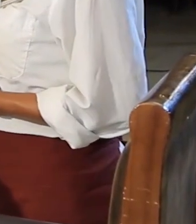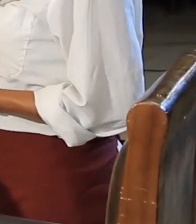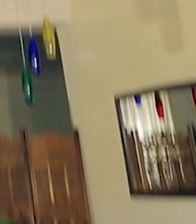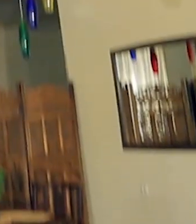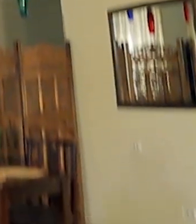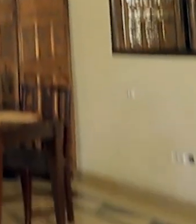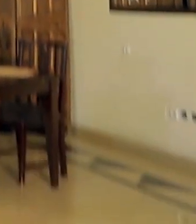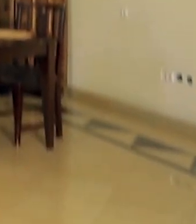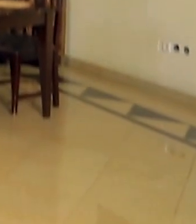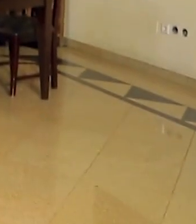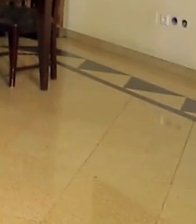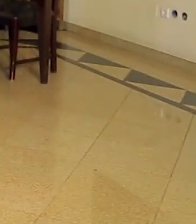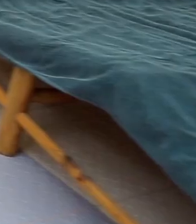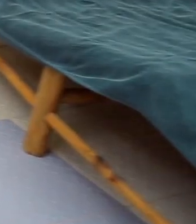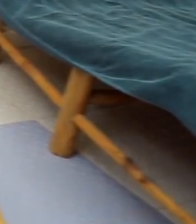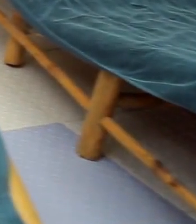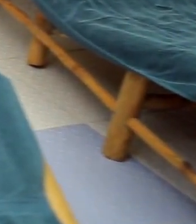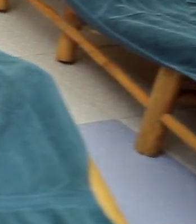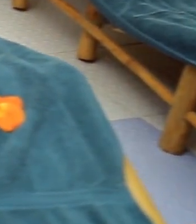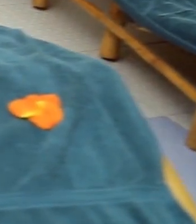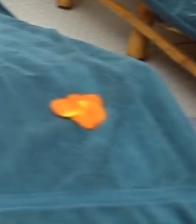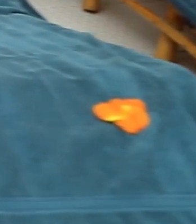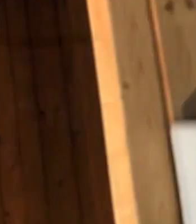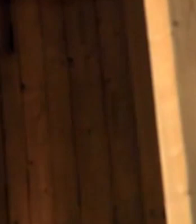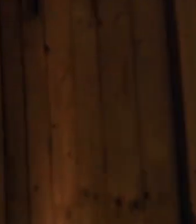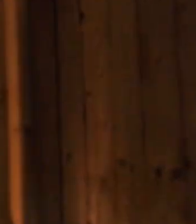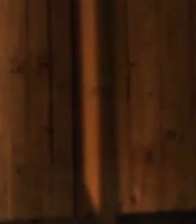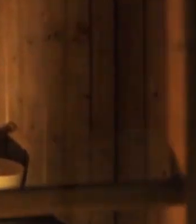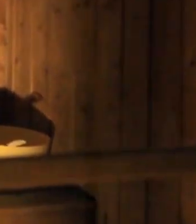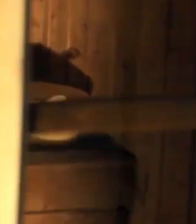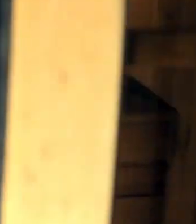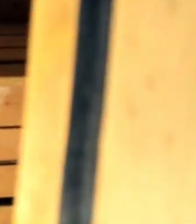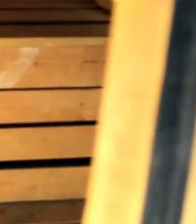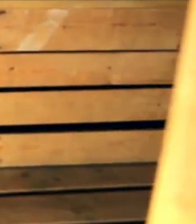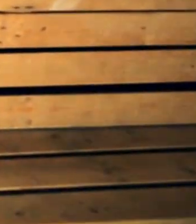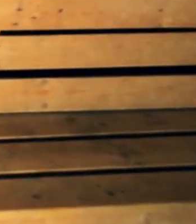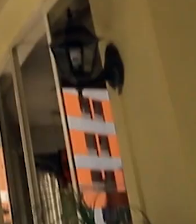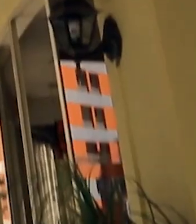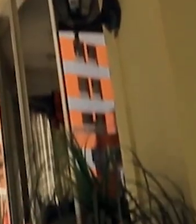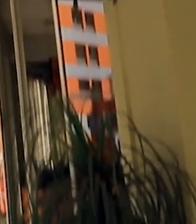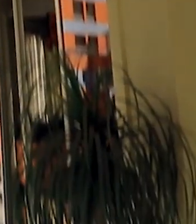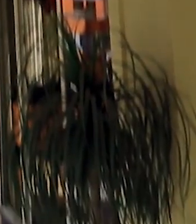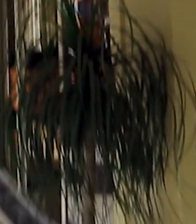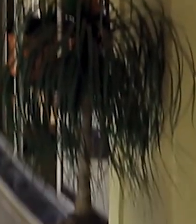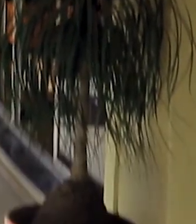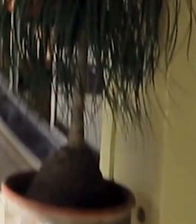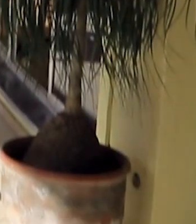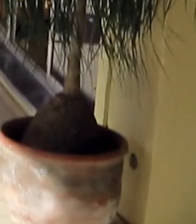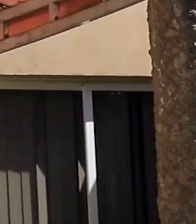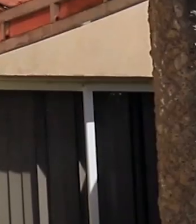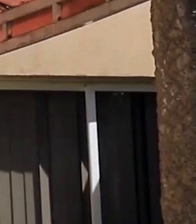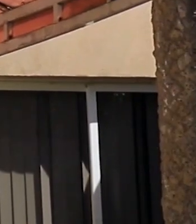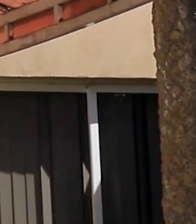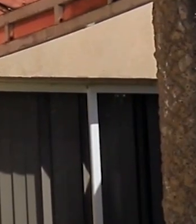ቅናሽ አድርገናል ለዛሬ ካልሆነን ለመቼ ልንሆን ነው Beer Garden ሲመጡ በርግጠኝነት በሁሉም ነገር ይደሰታሉ በመስተንግዷችን